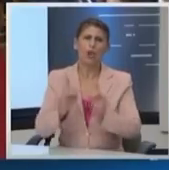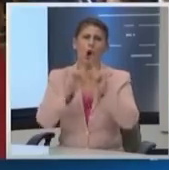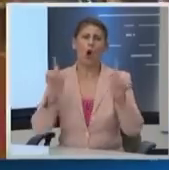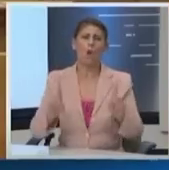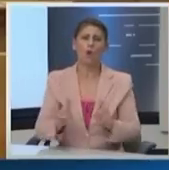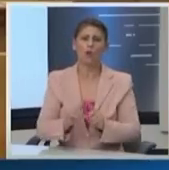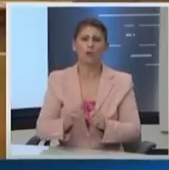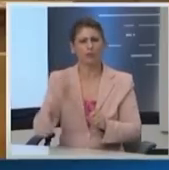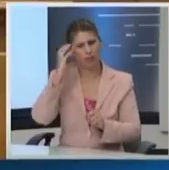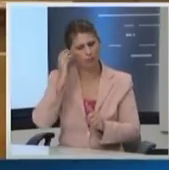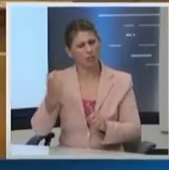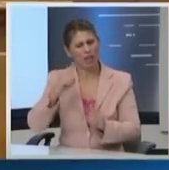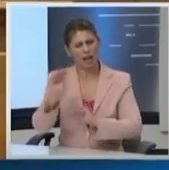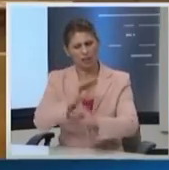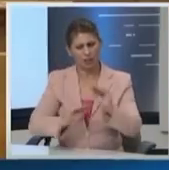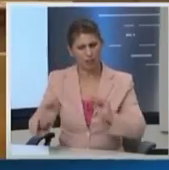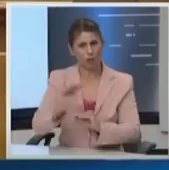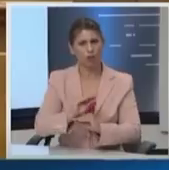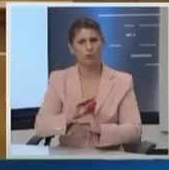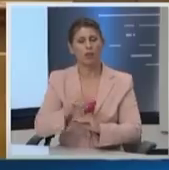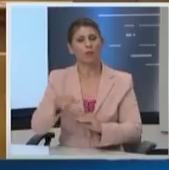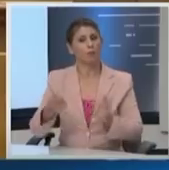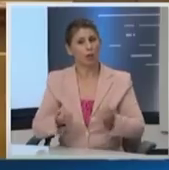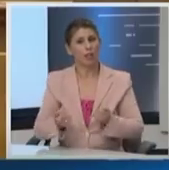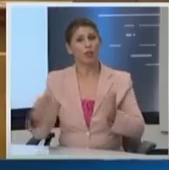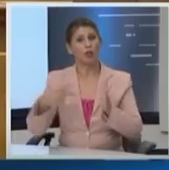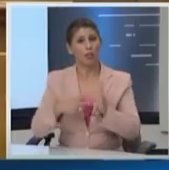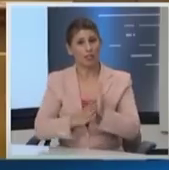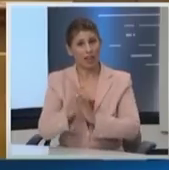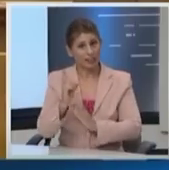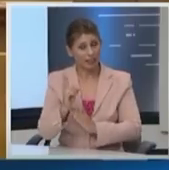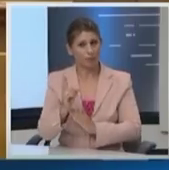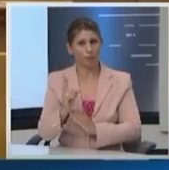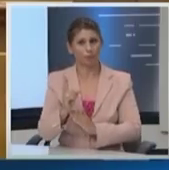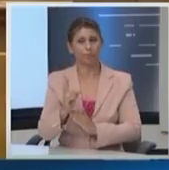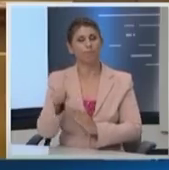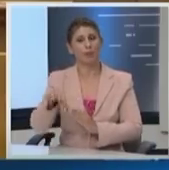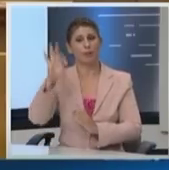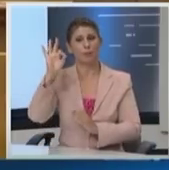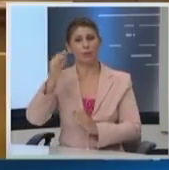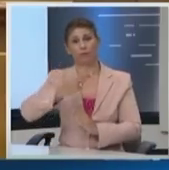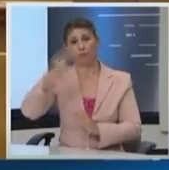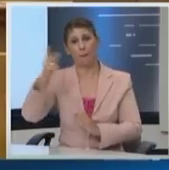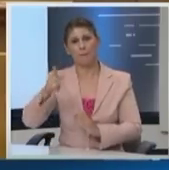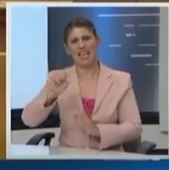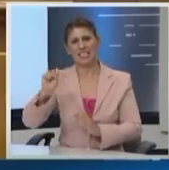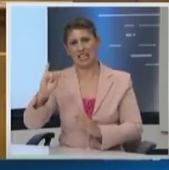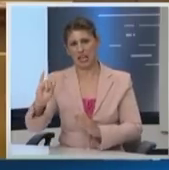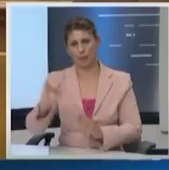να θυμηθούμε και άλλες αναδιαρθρώσεις, αυτή που έγινε το 2011 με την περίπτωση του διαβόητου PSI.